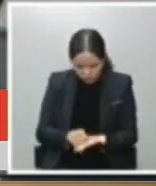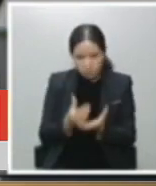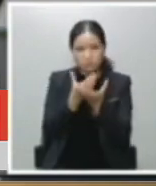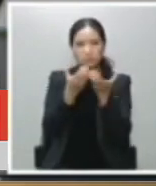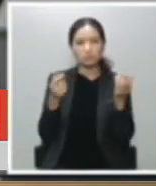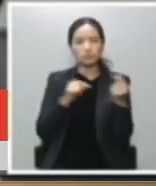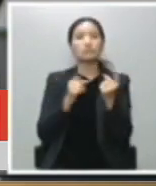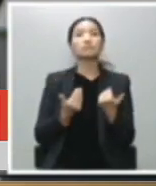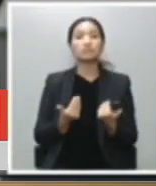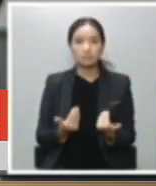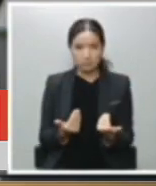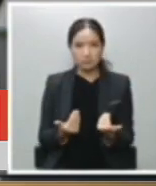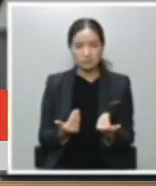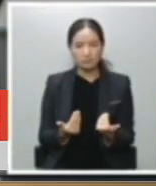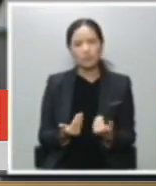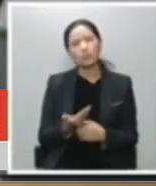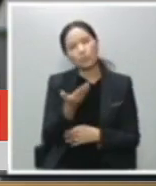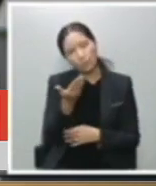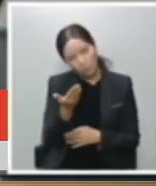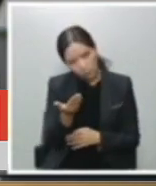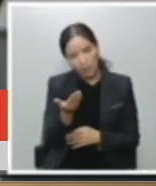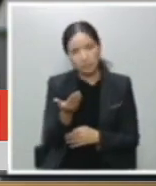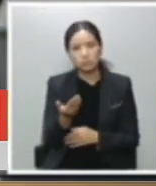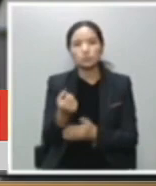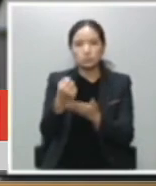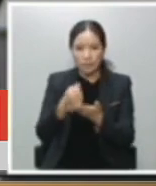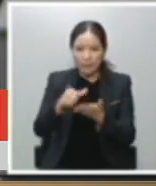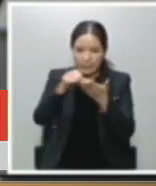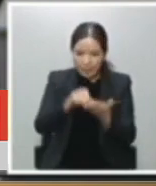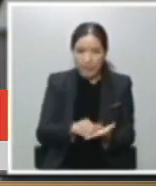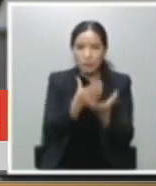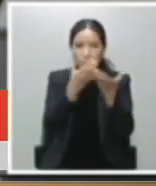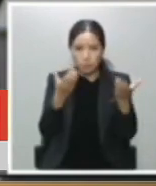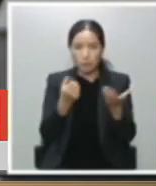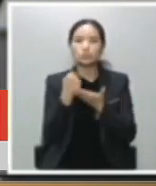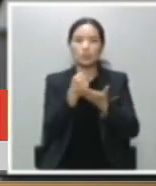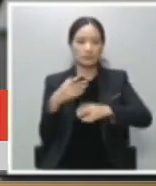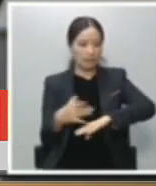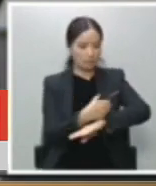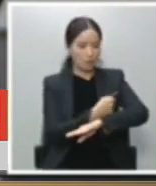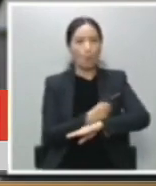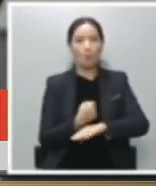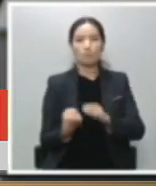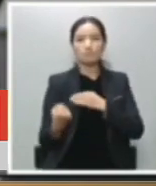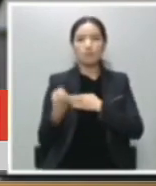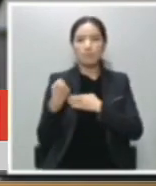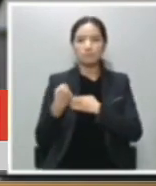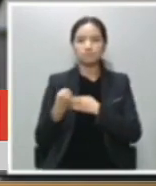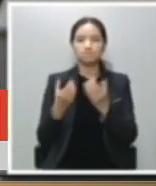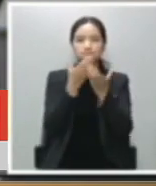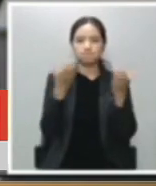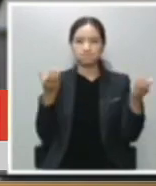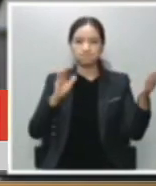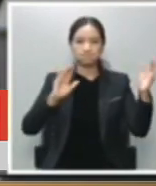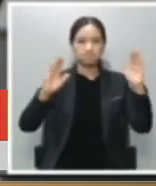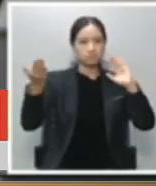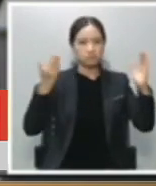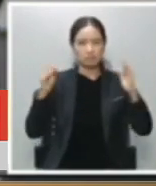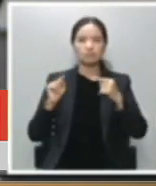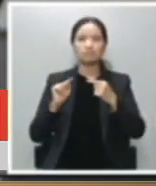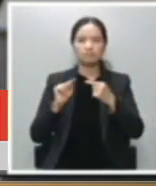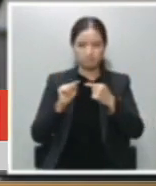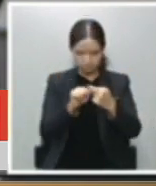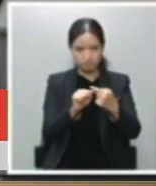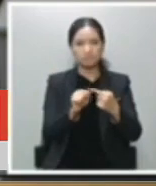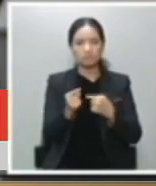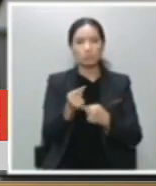นี้โปรดหาหนทางแก้รัฐธรรมนูญให้การเมืองมีเสถียรภาพ เป็นประชาธิปไตย